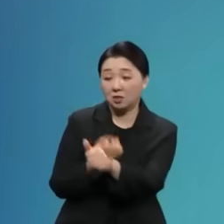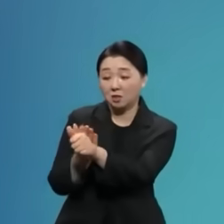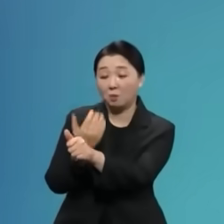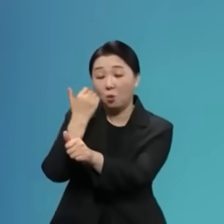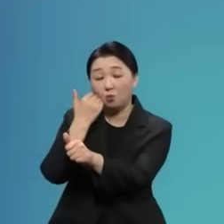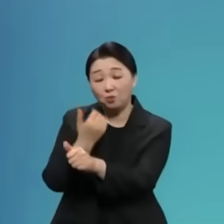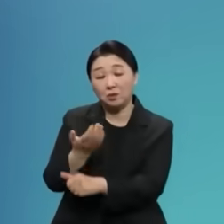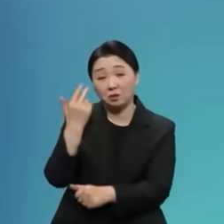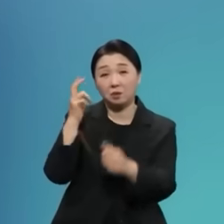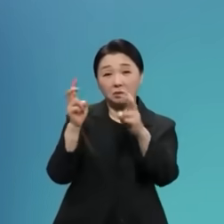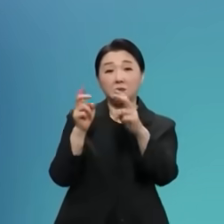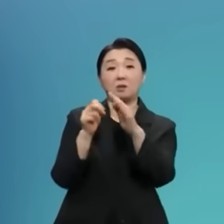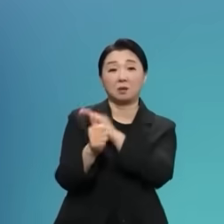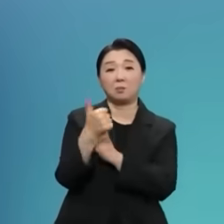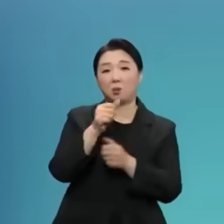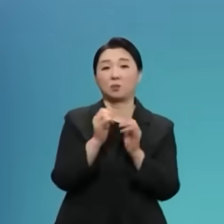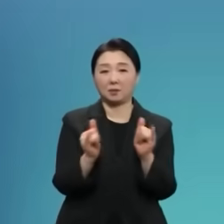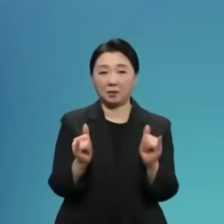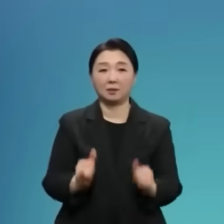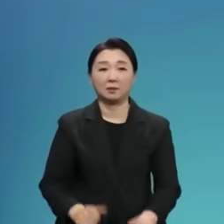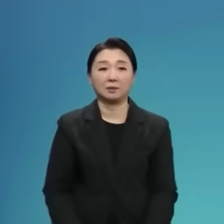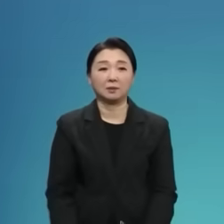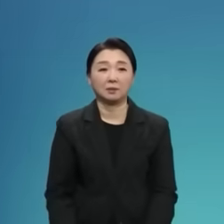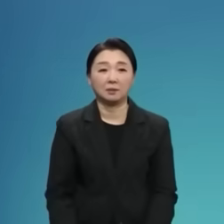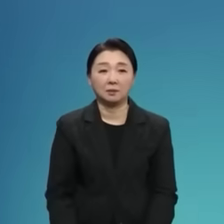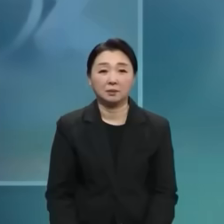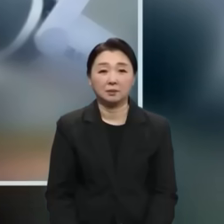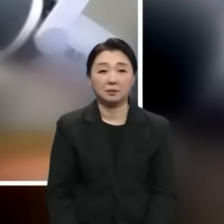전 소속사 대표의 변호사라고 주장했습니다.